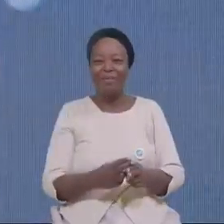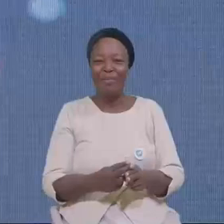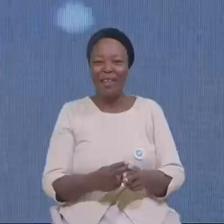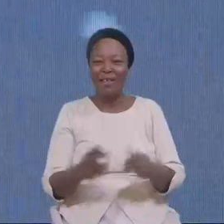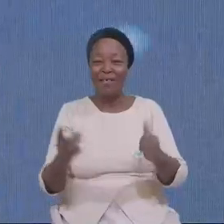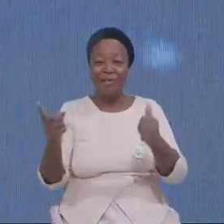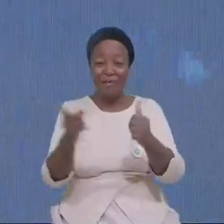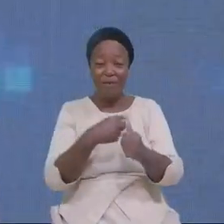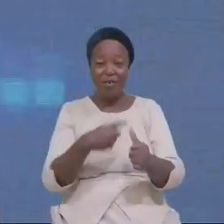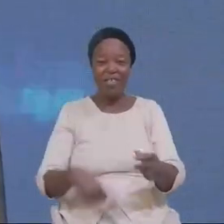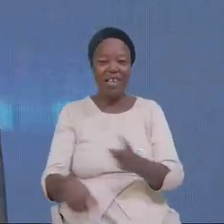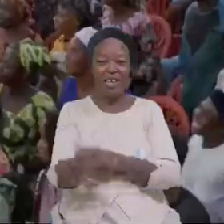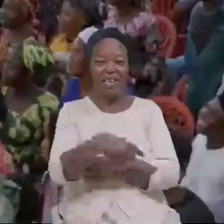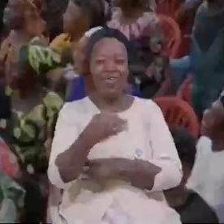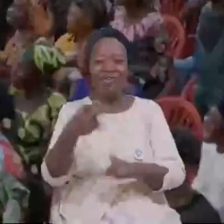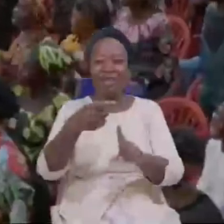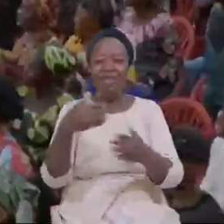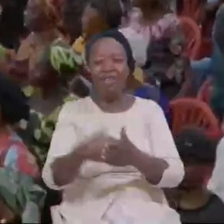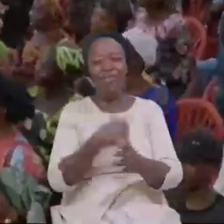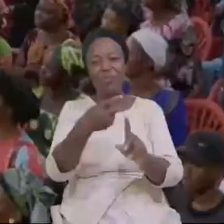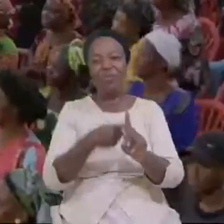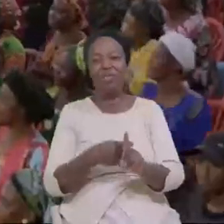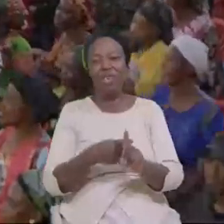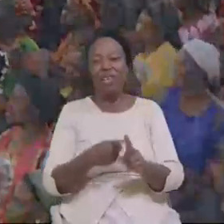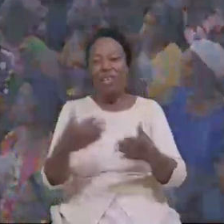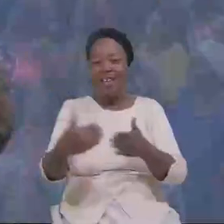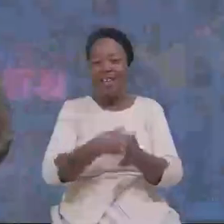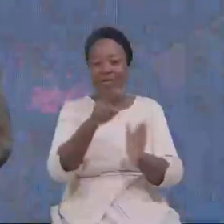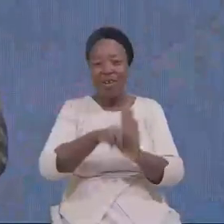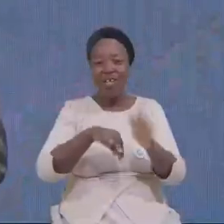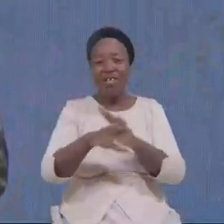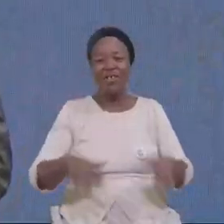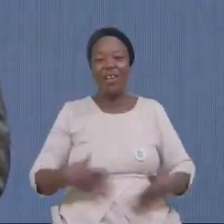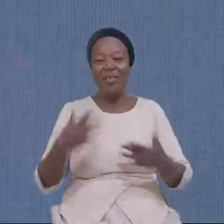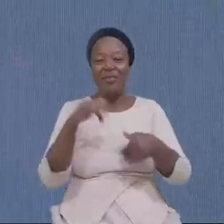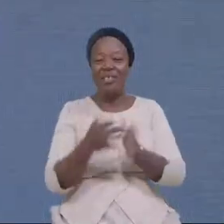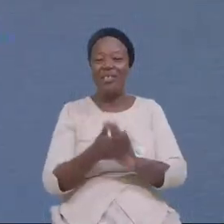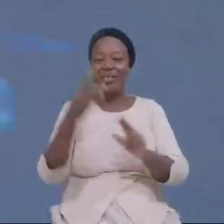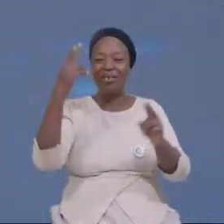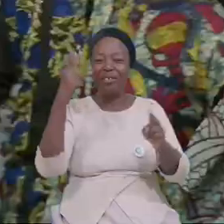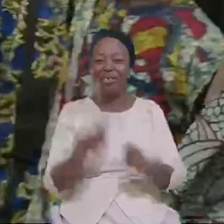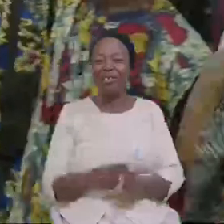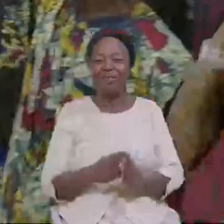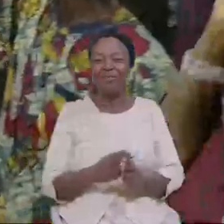Le premier jour du nouveau mois. La nouveauté dans votre vie au nom de